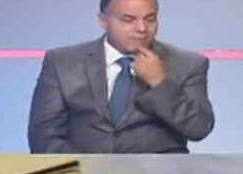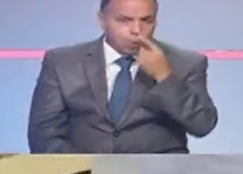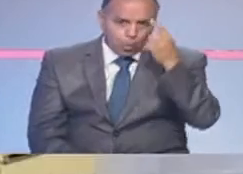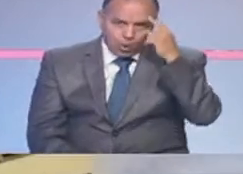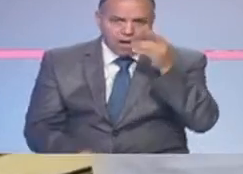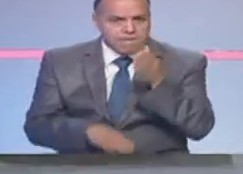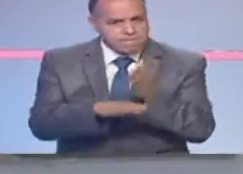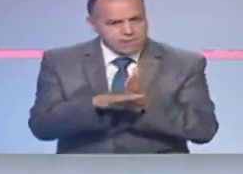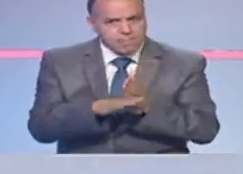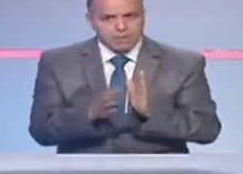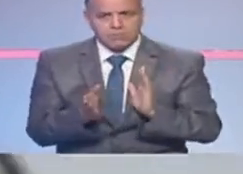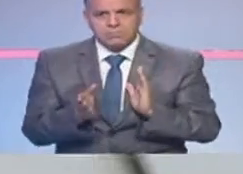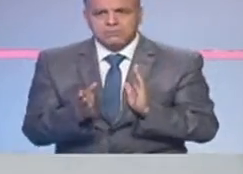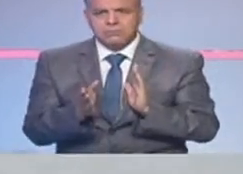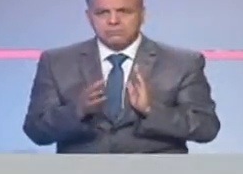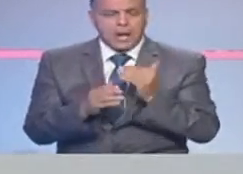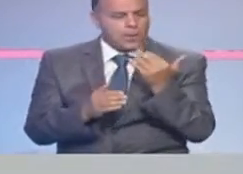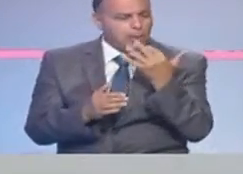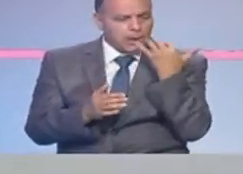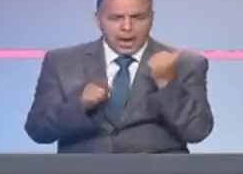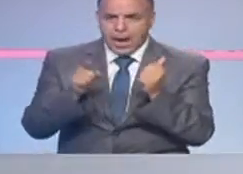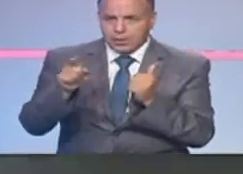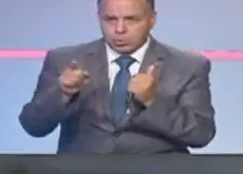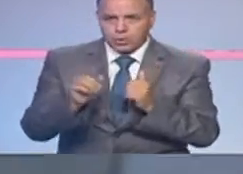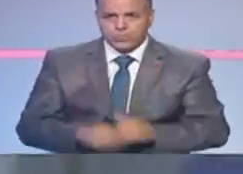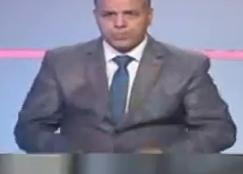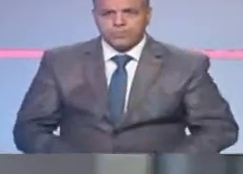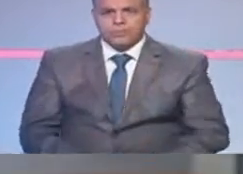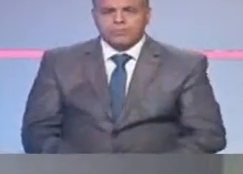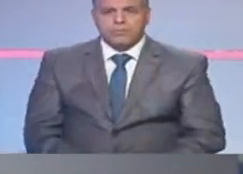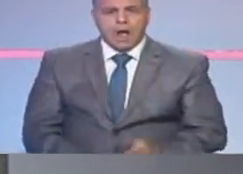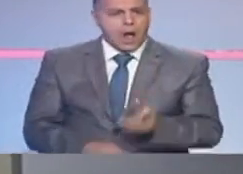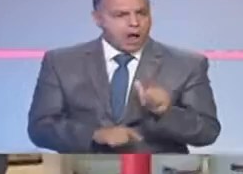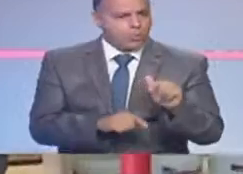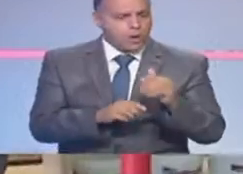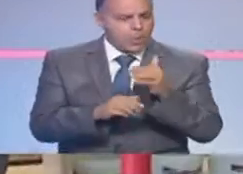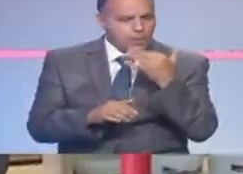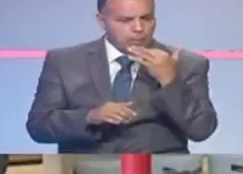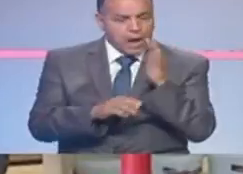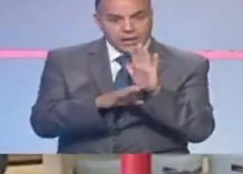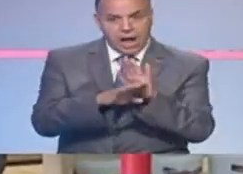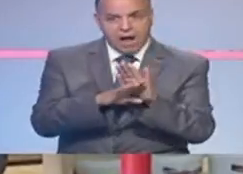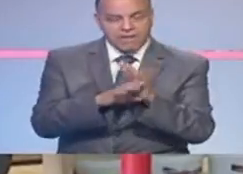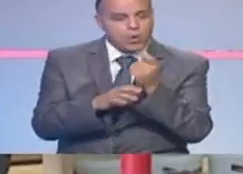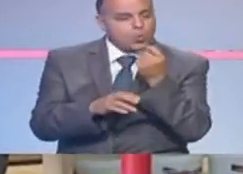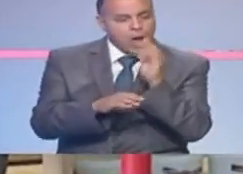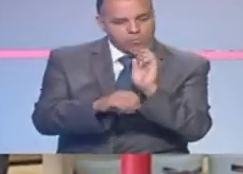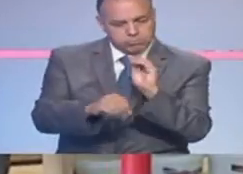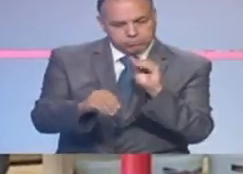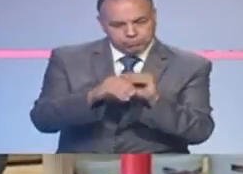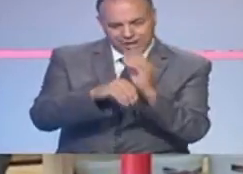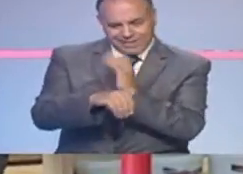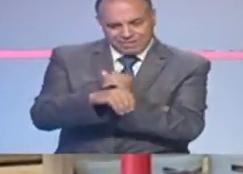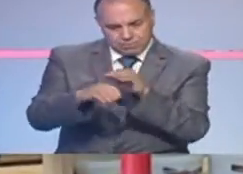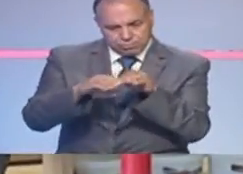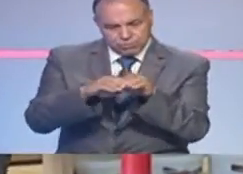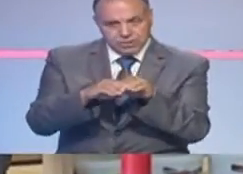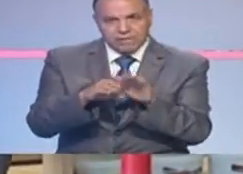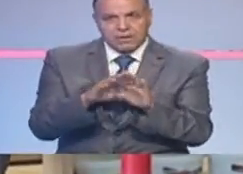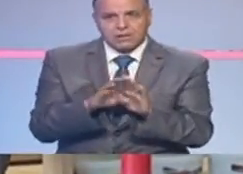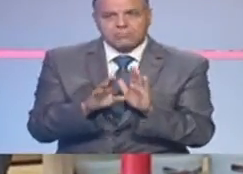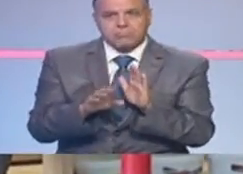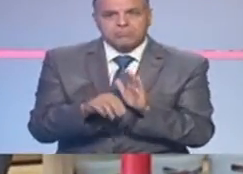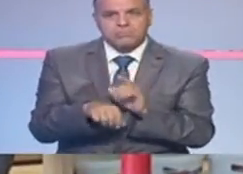المتوفرين على اجهزه تبريد اللي هي ان اه تحافظ على الدواء وتخلي البؤساء